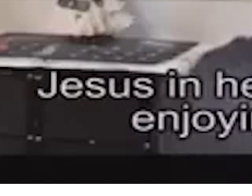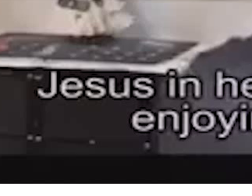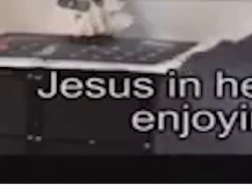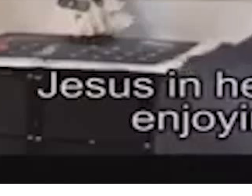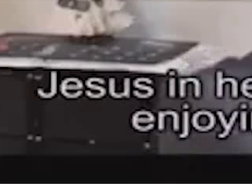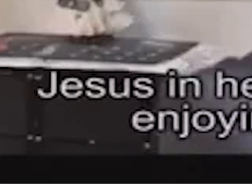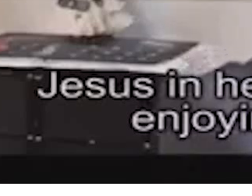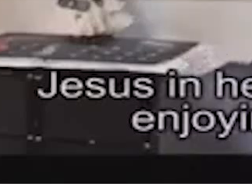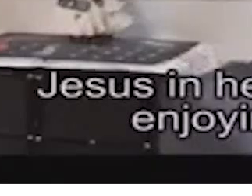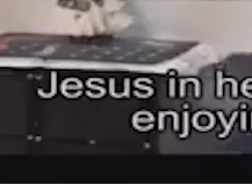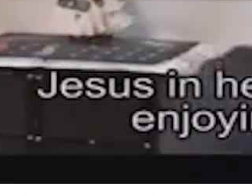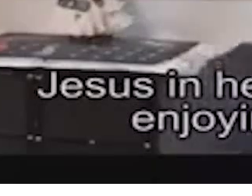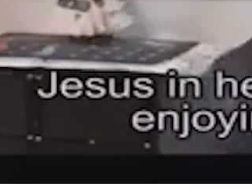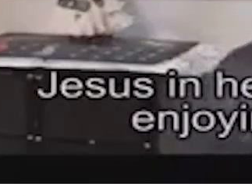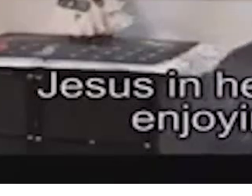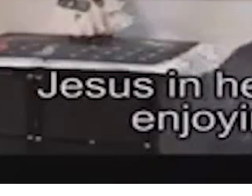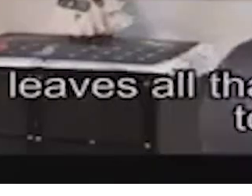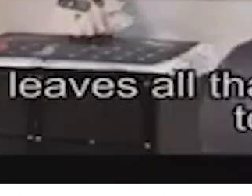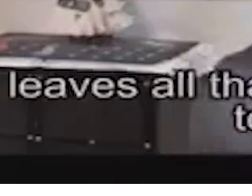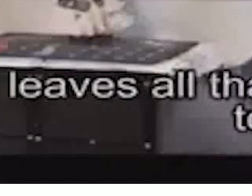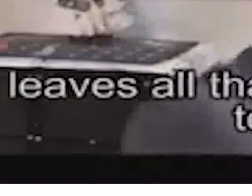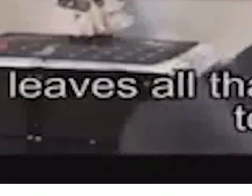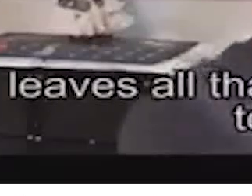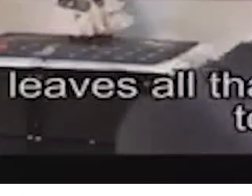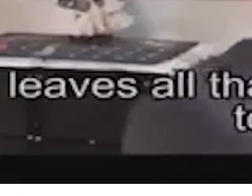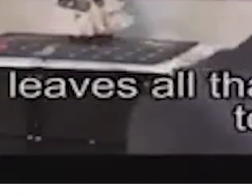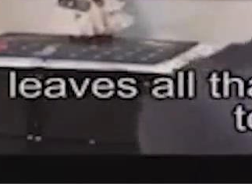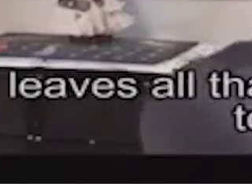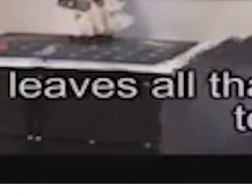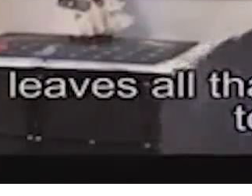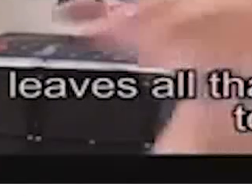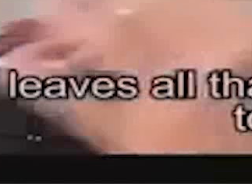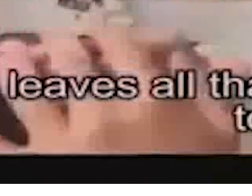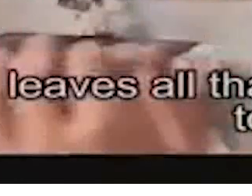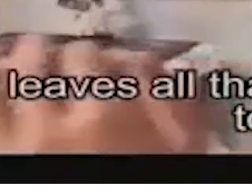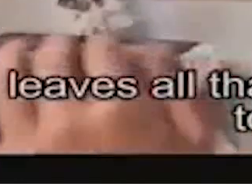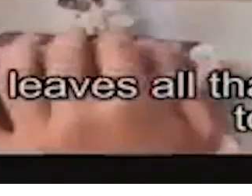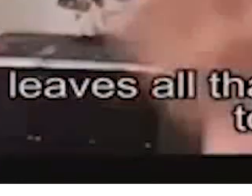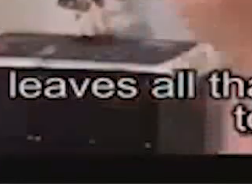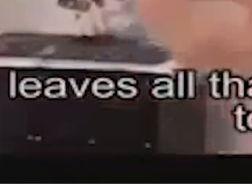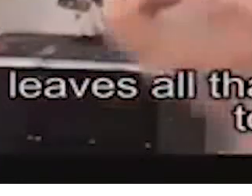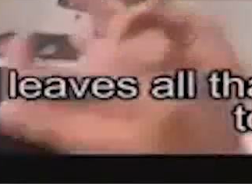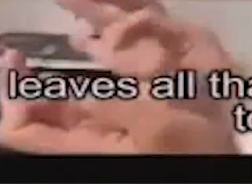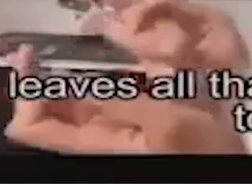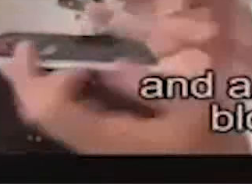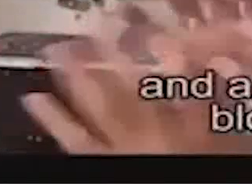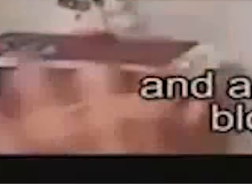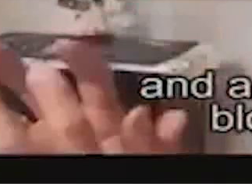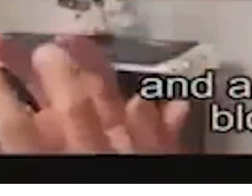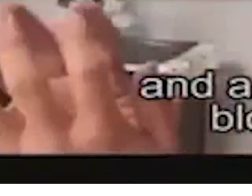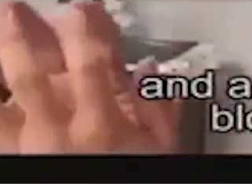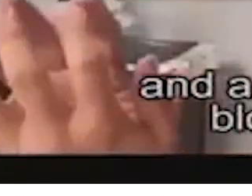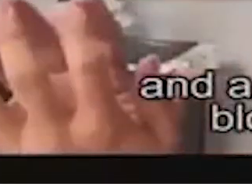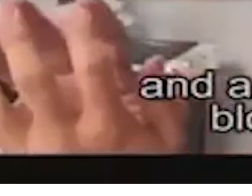the throne, enjoying the glory of heaven, leaves all that to become a human being, to become a fetus in